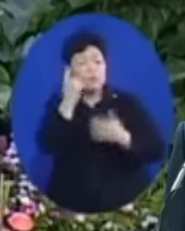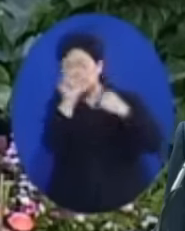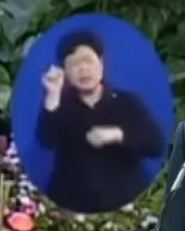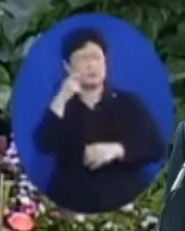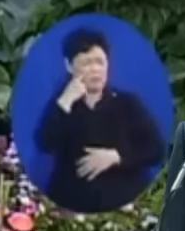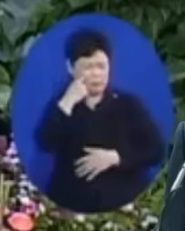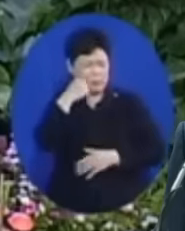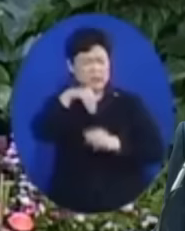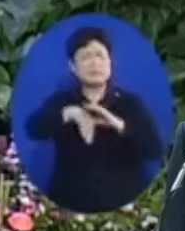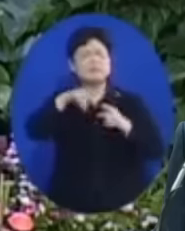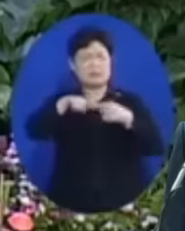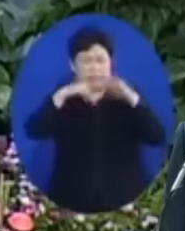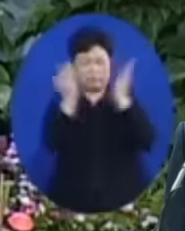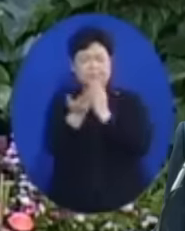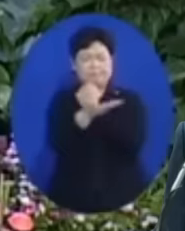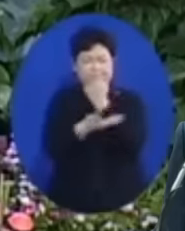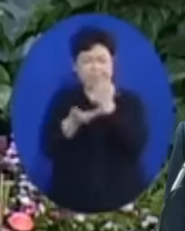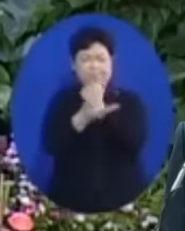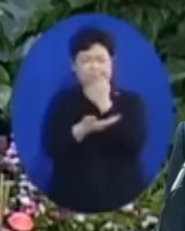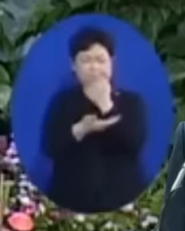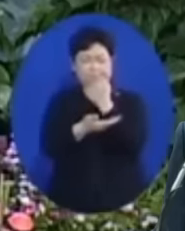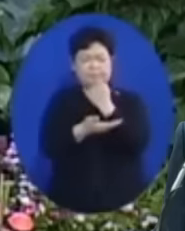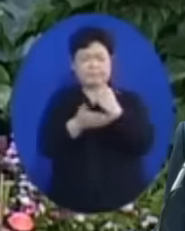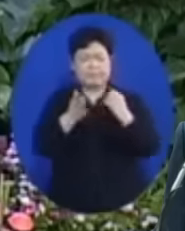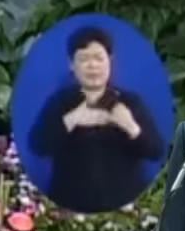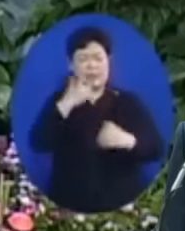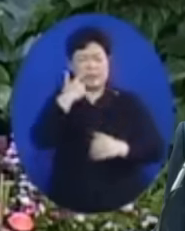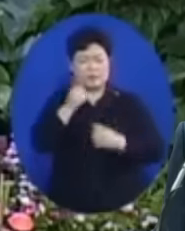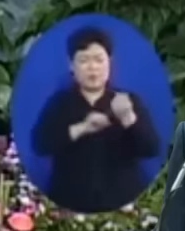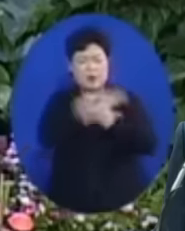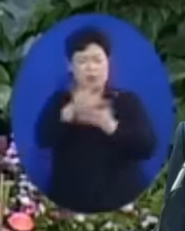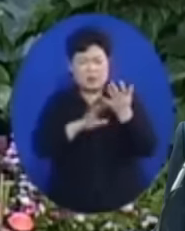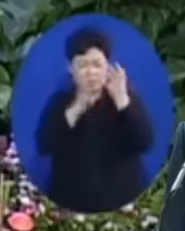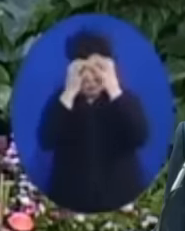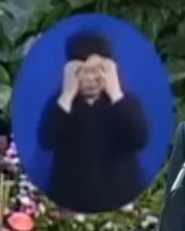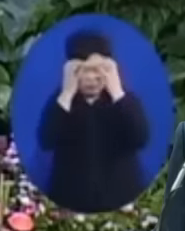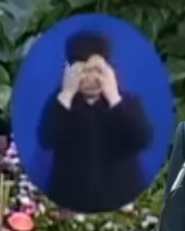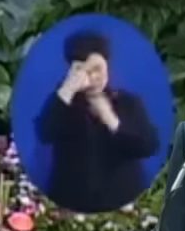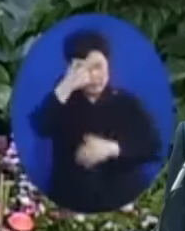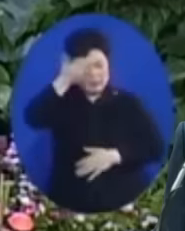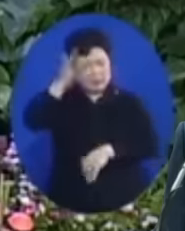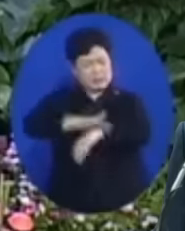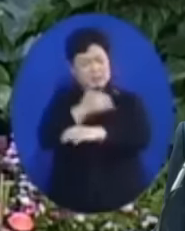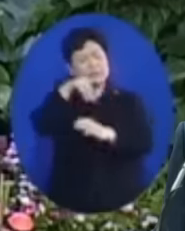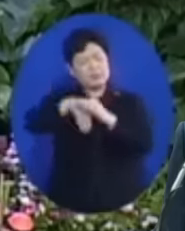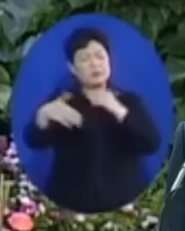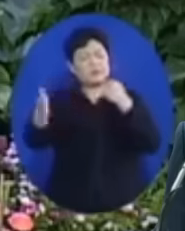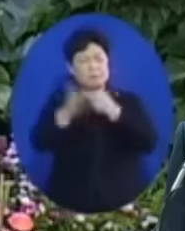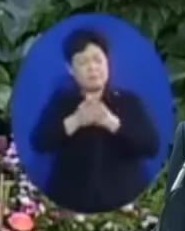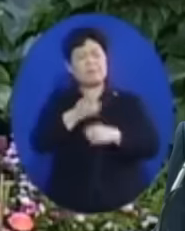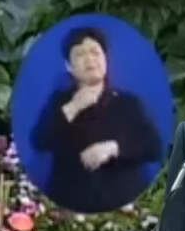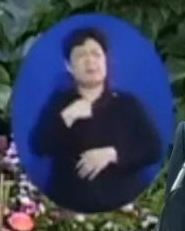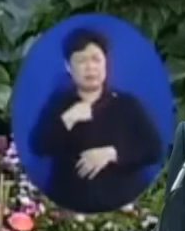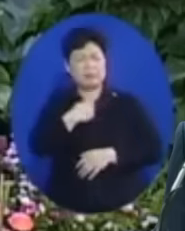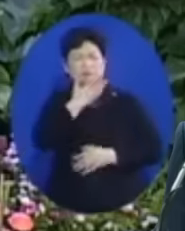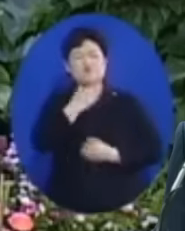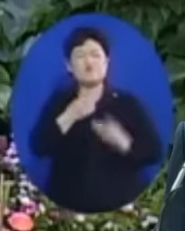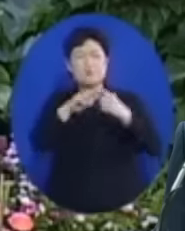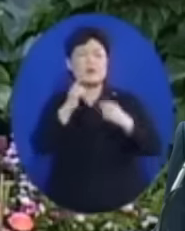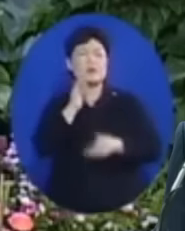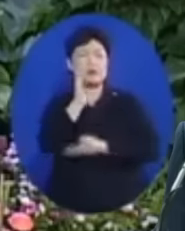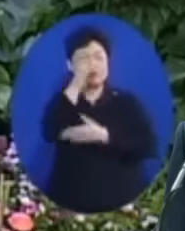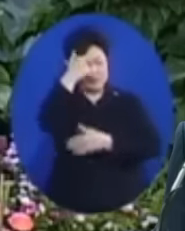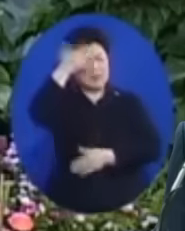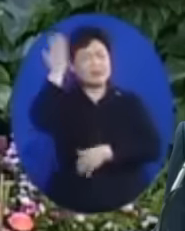없었습니다. 심은 대로 다 거두었습니다. 내 아버지 환난과 고통도 옛날에 잘못 심었기 때문에 당하는 것이요 축복과